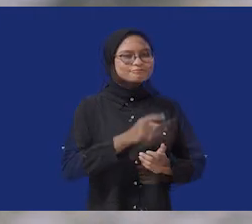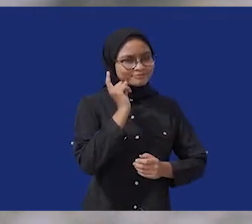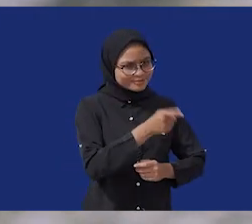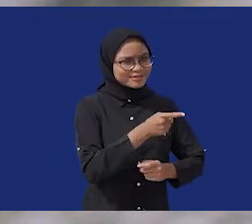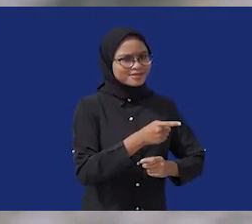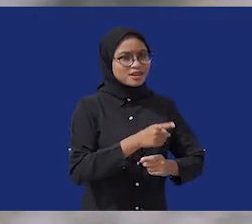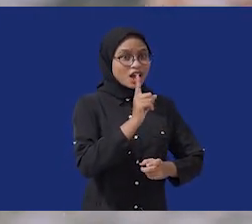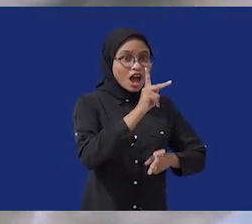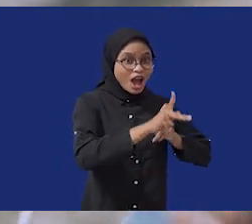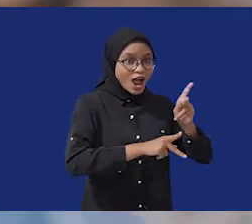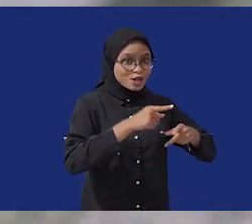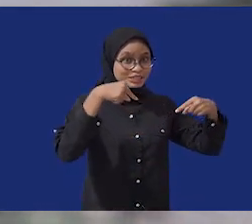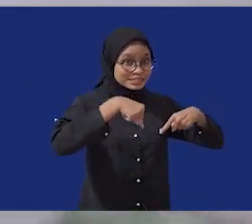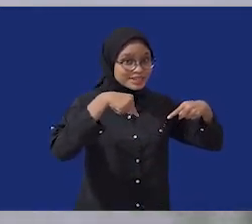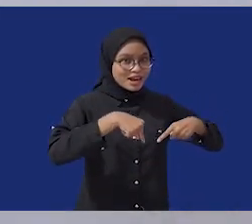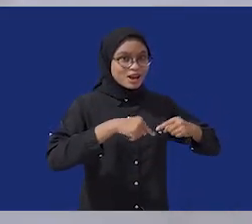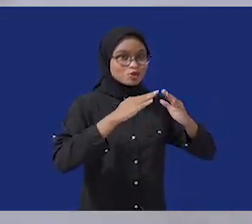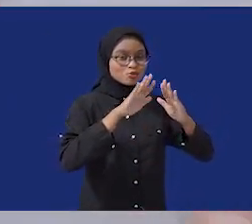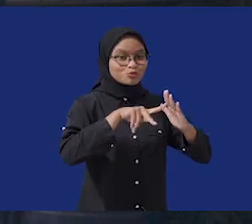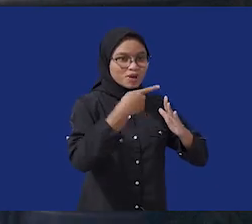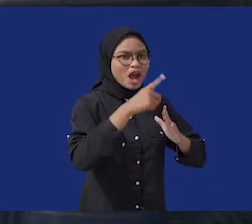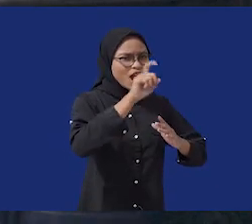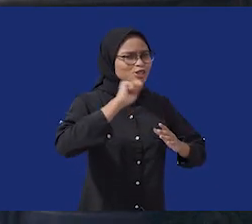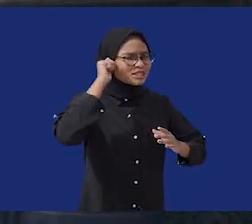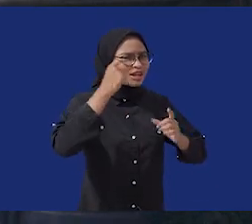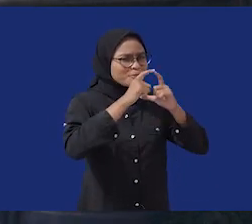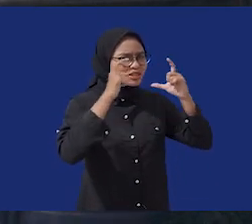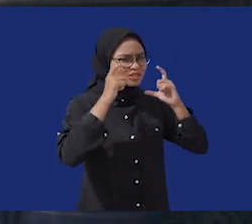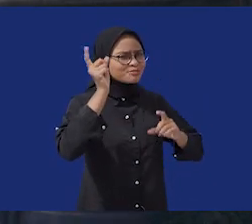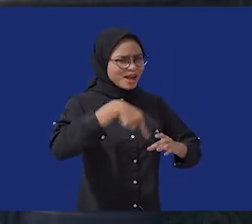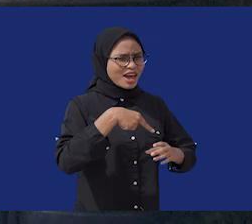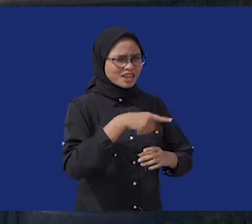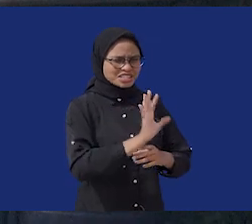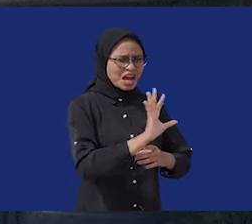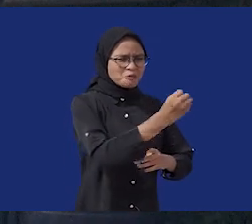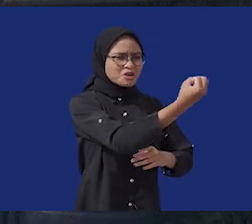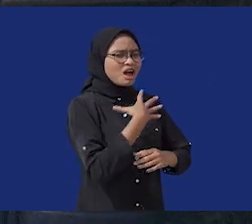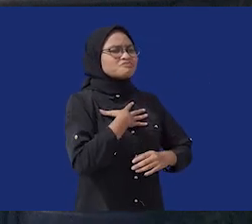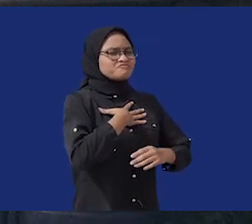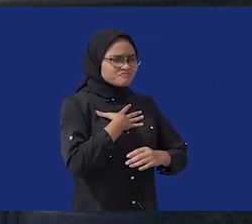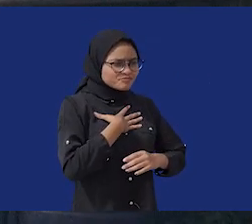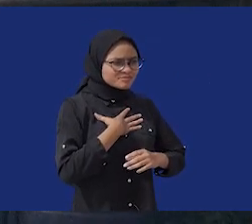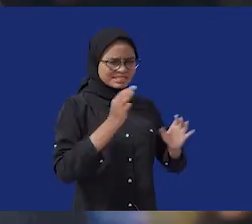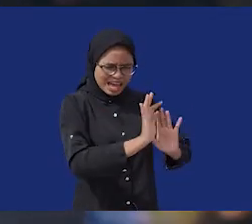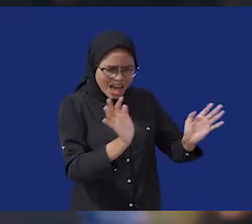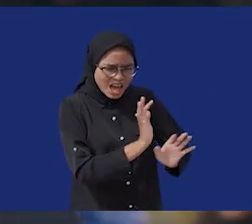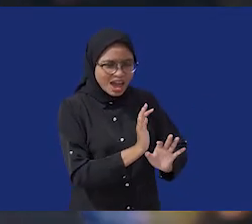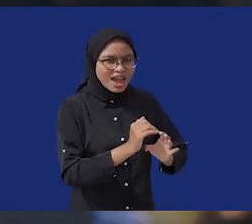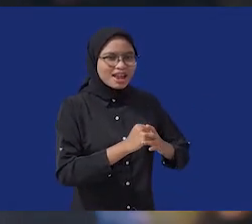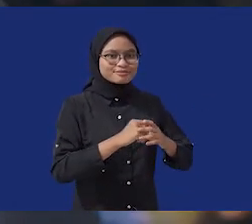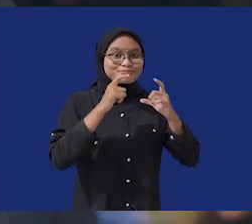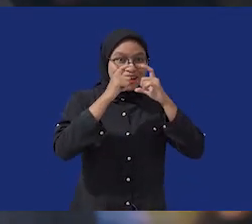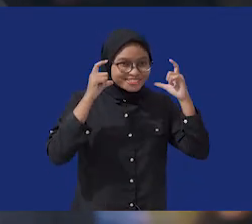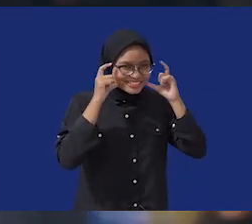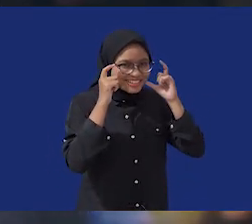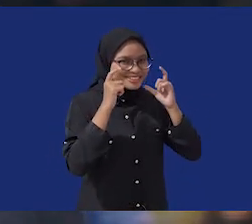Makanya kalau mau pergi keluar rumah tuh, ingat pakai masker. Jangan lagi omong, pakai masker tuh bikin susah napas. Justru pakai